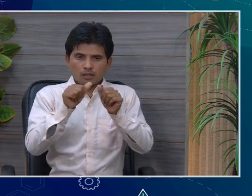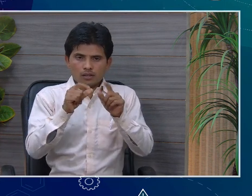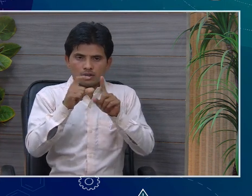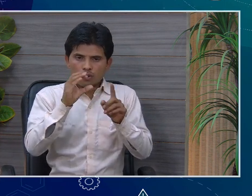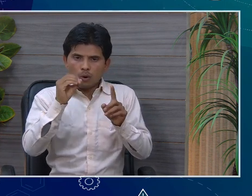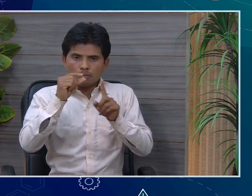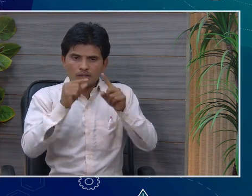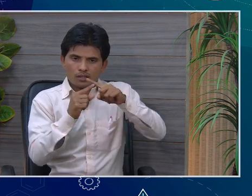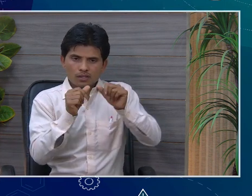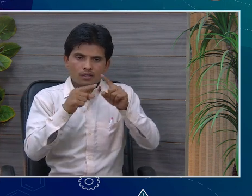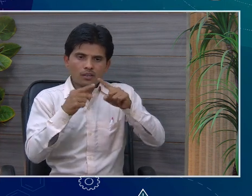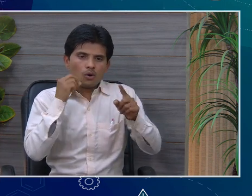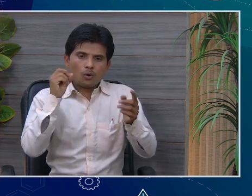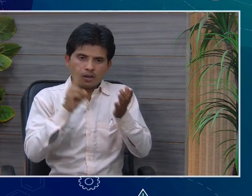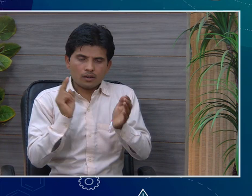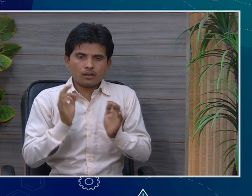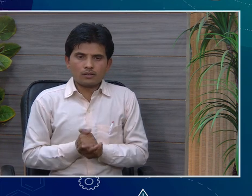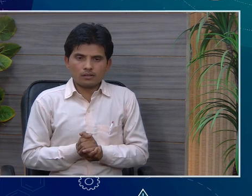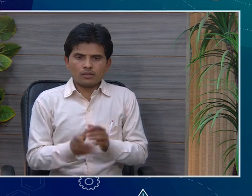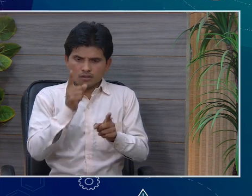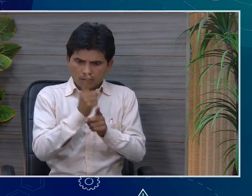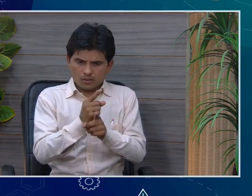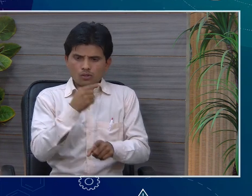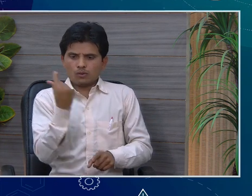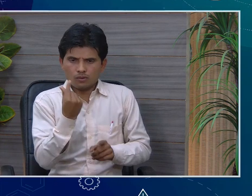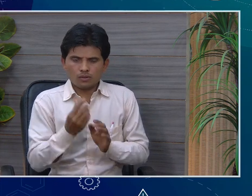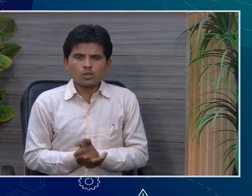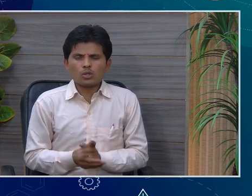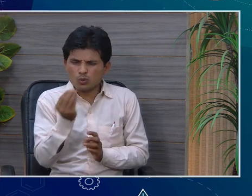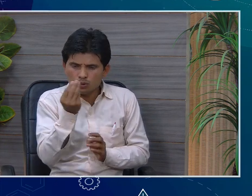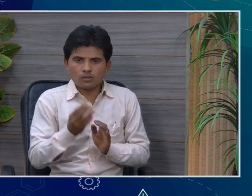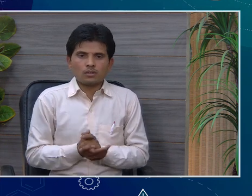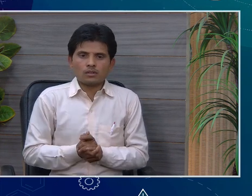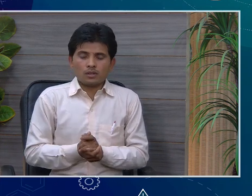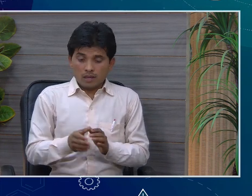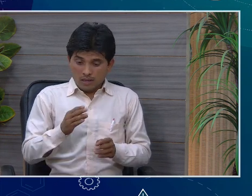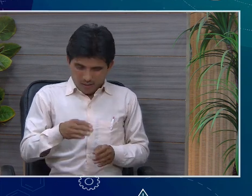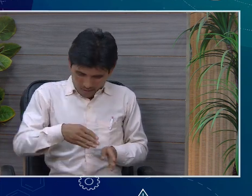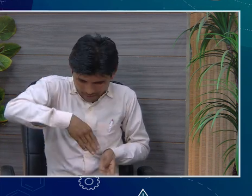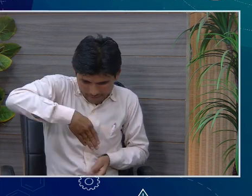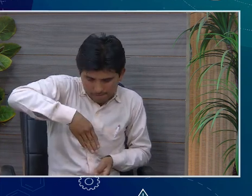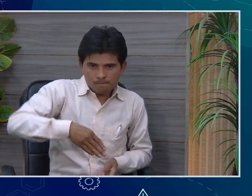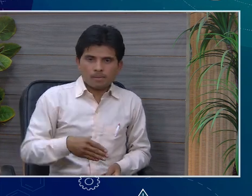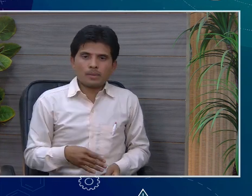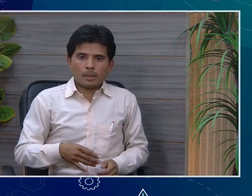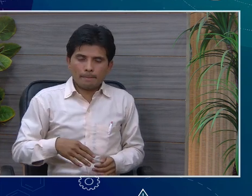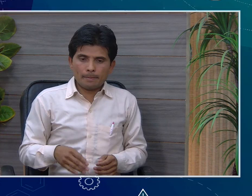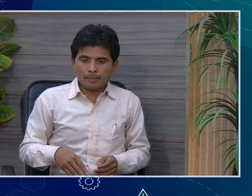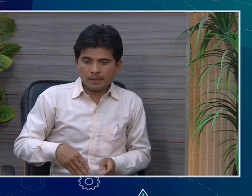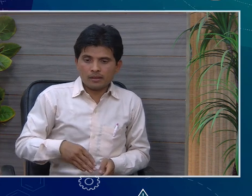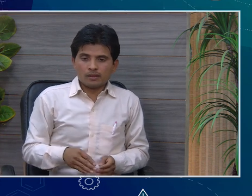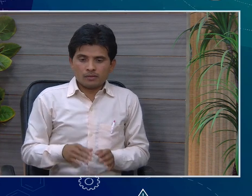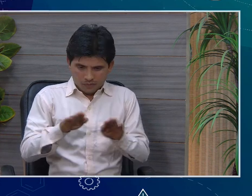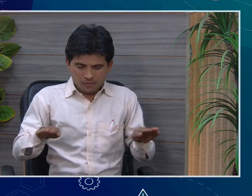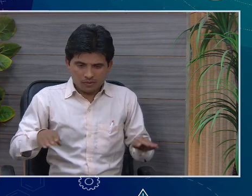पेशंट जो क्लास में टीचर यूज कर रहा है उस जैसे मालिक छोटी सी चीज है कि बच्चे बेडौल खेलते हैं तो अब मन में प्रश्न उठा कि